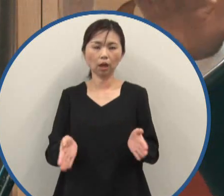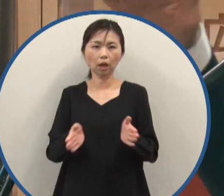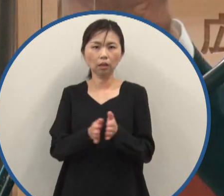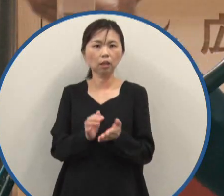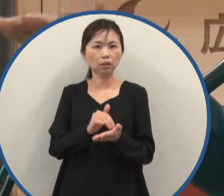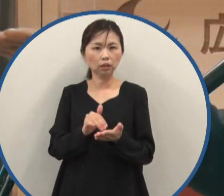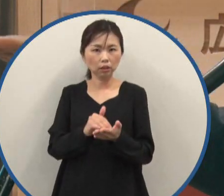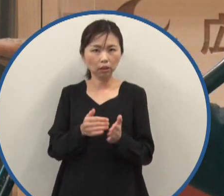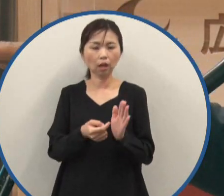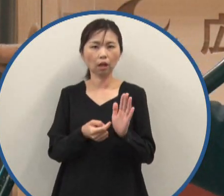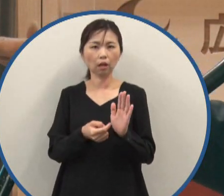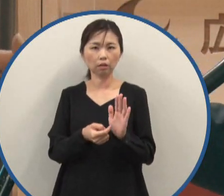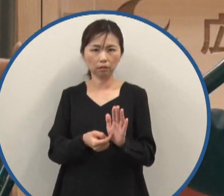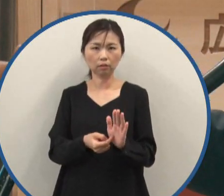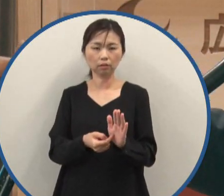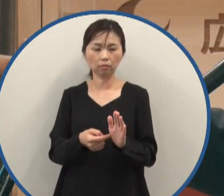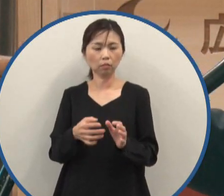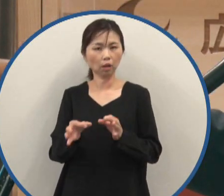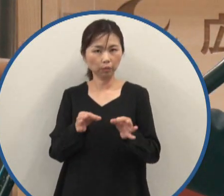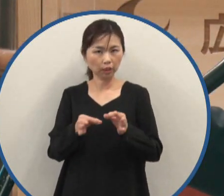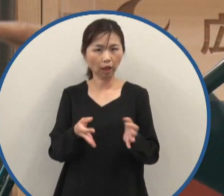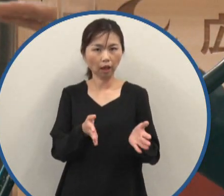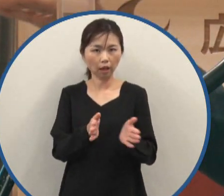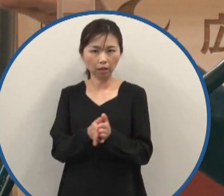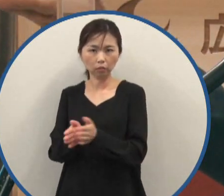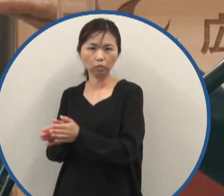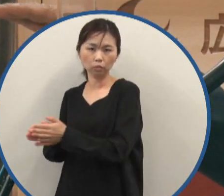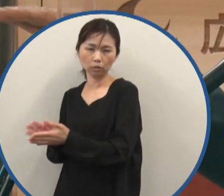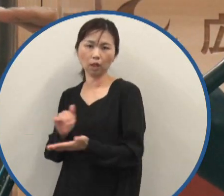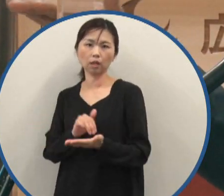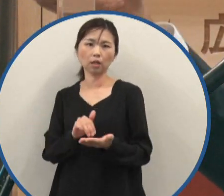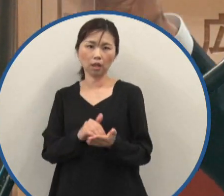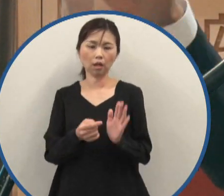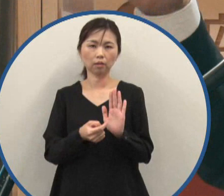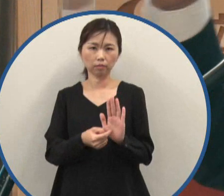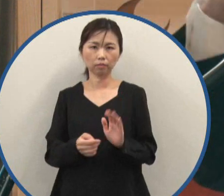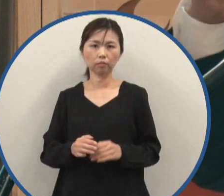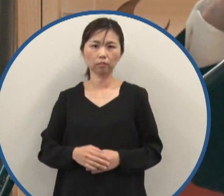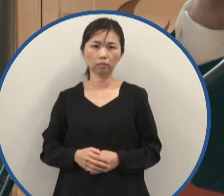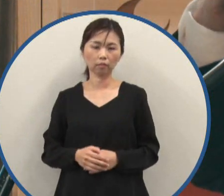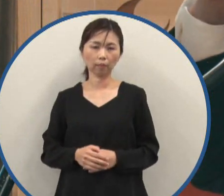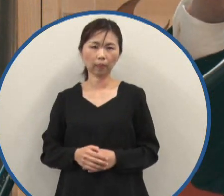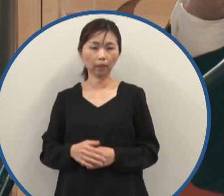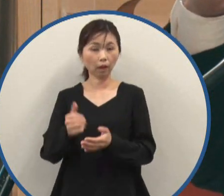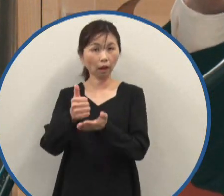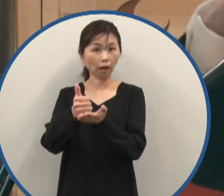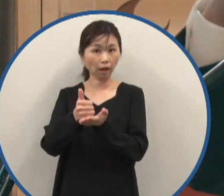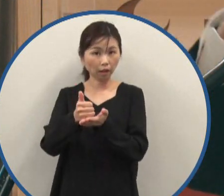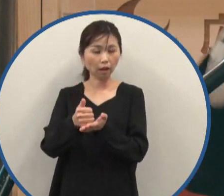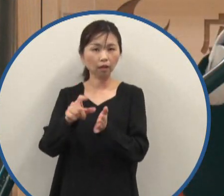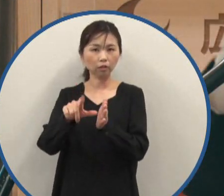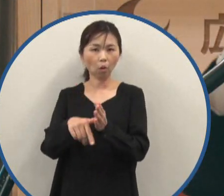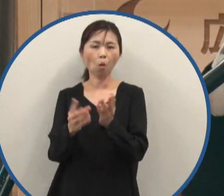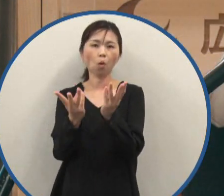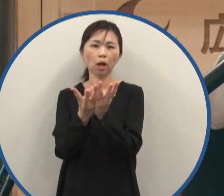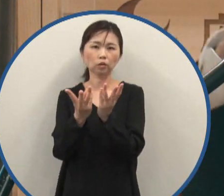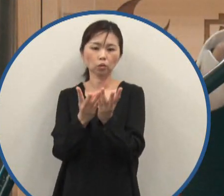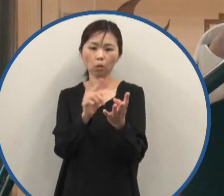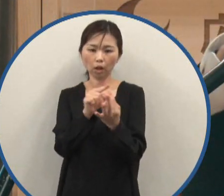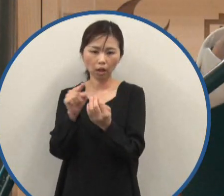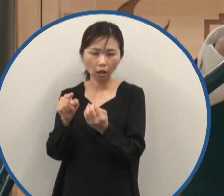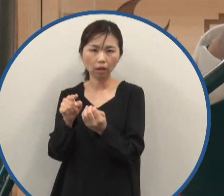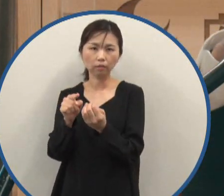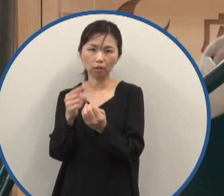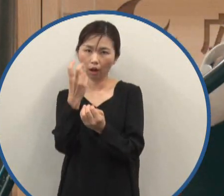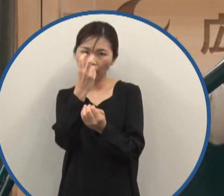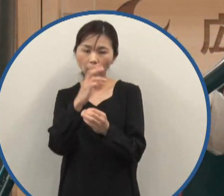で、いくつかの店舗を合算させていただいてます。で、しかもその時の、この来店客のその数の数え方もですね、お